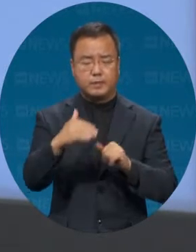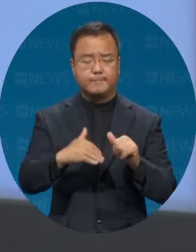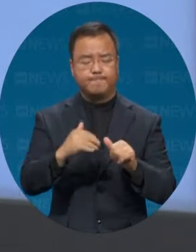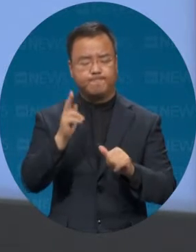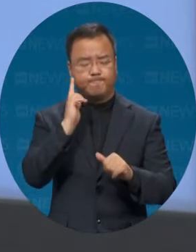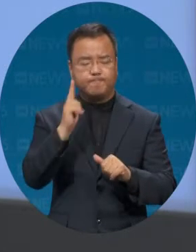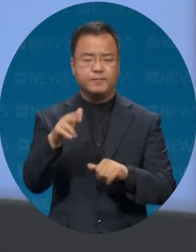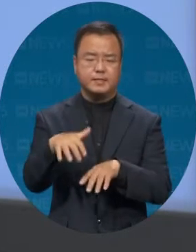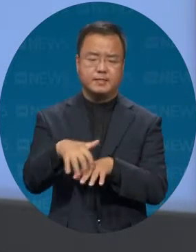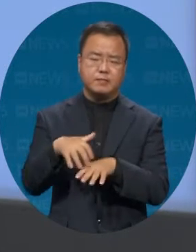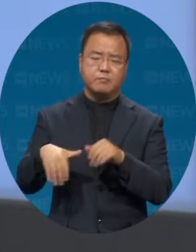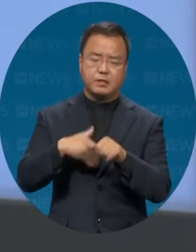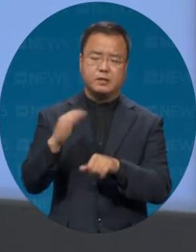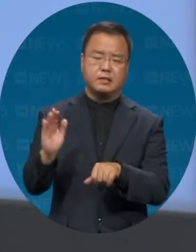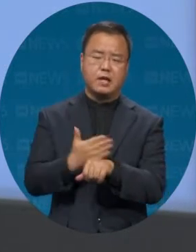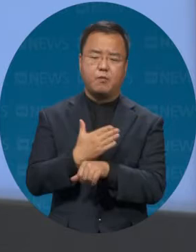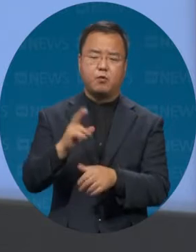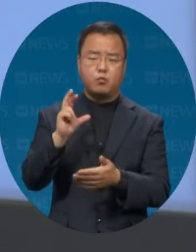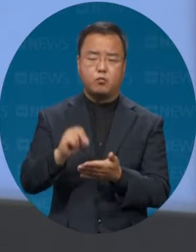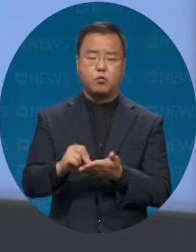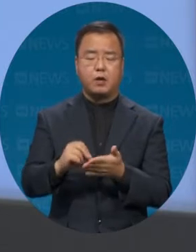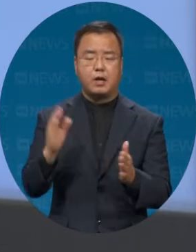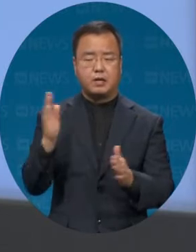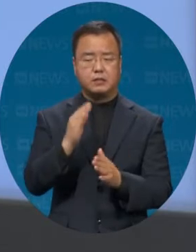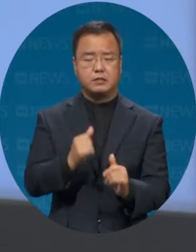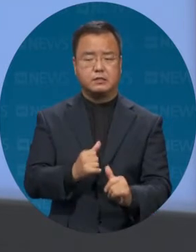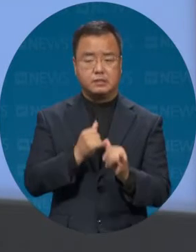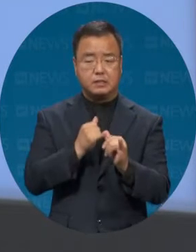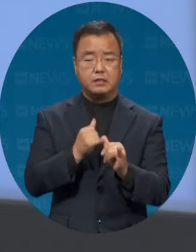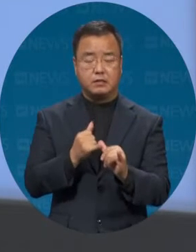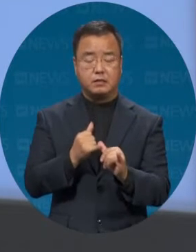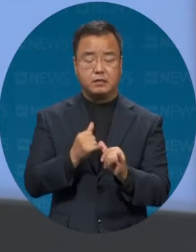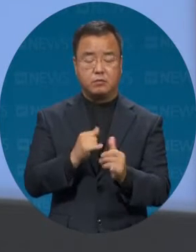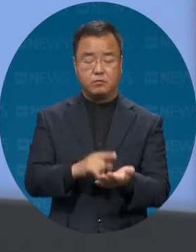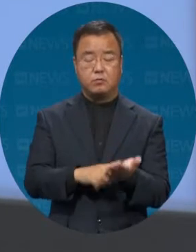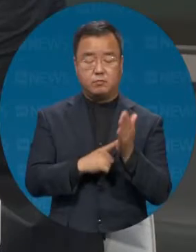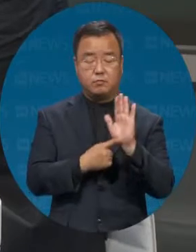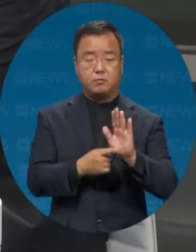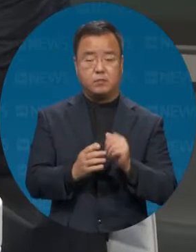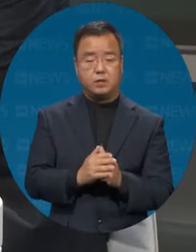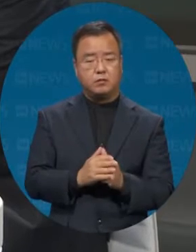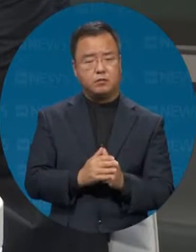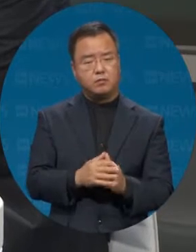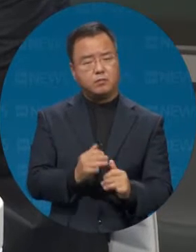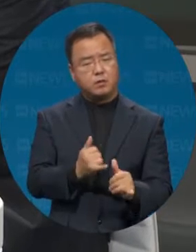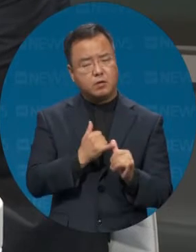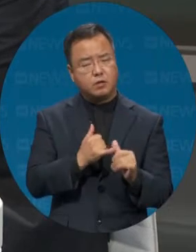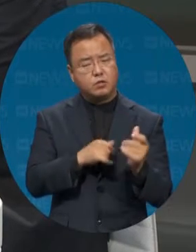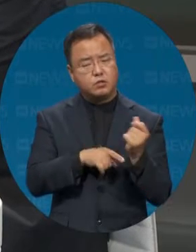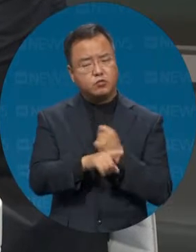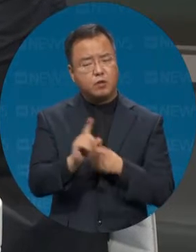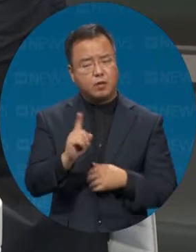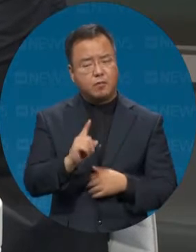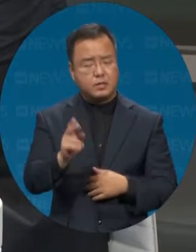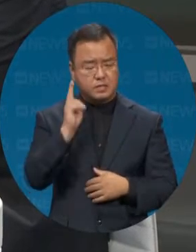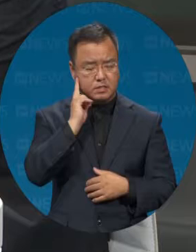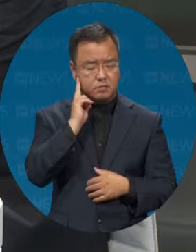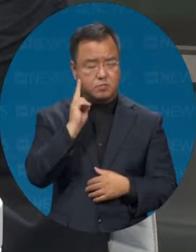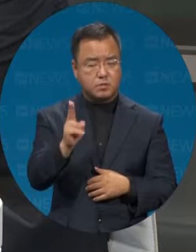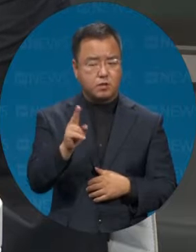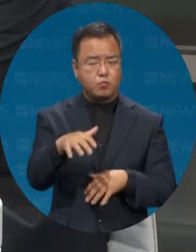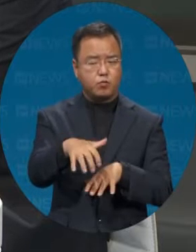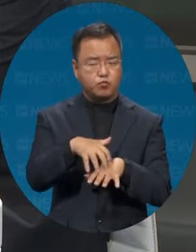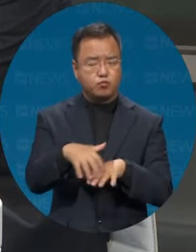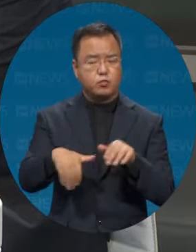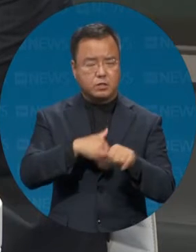학생이 이 같은 선택을 하게 됐다 고 결론을 내렸습니다 이런 선택을 하게 된 이유가 말씀하신 심각하고 구조적인